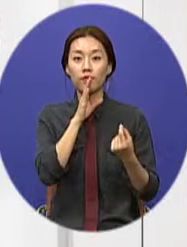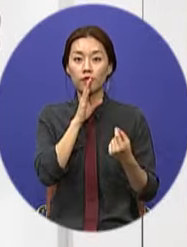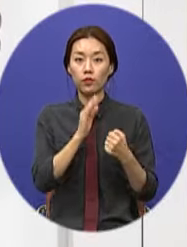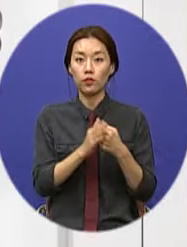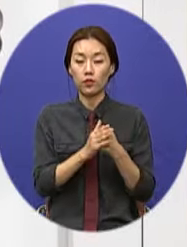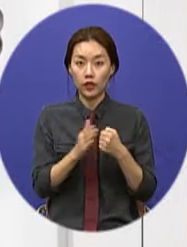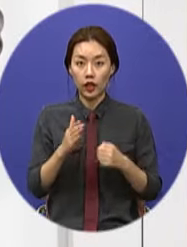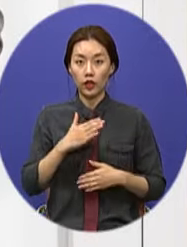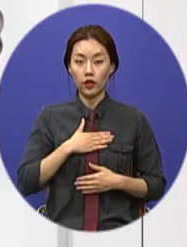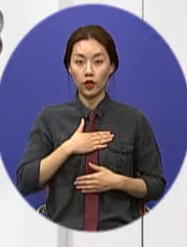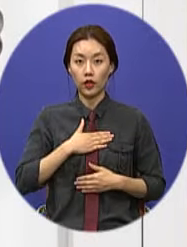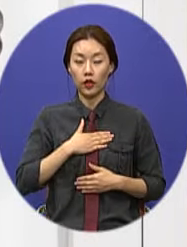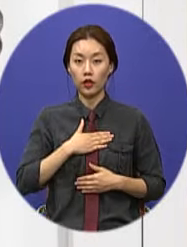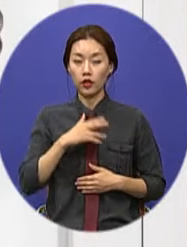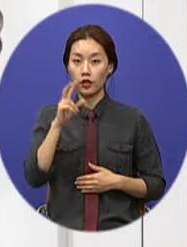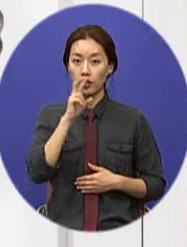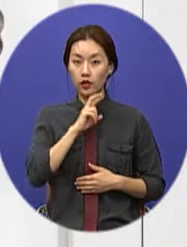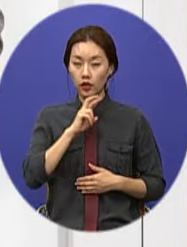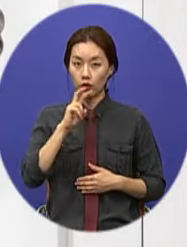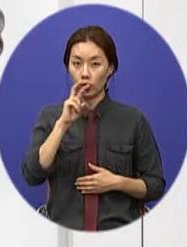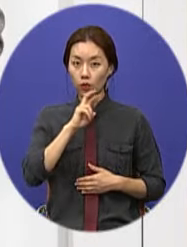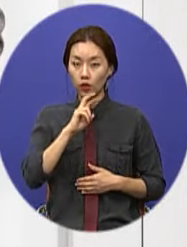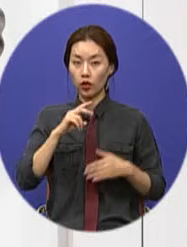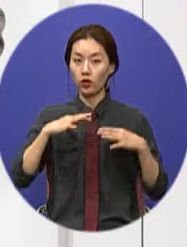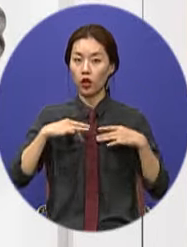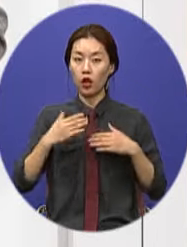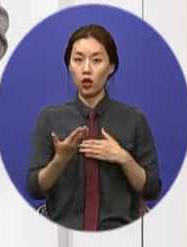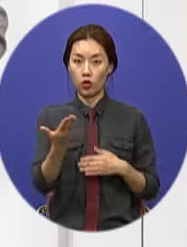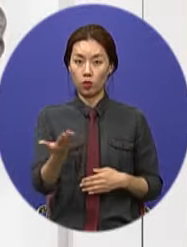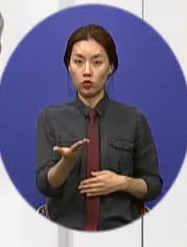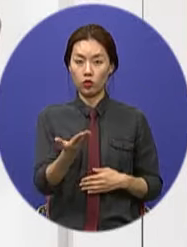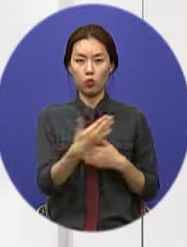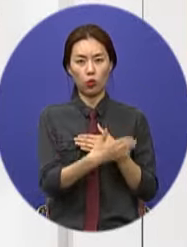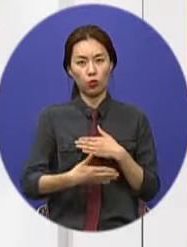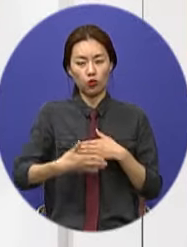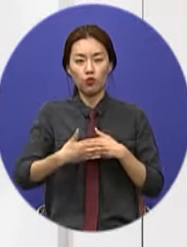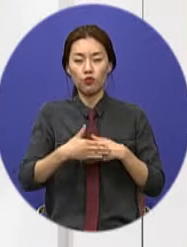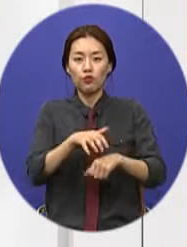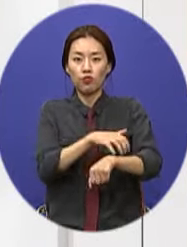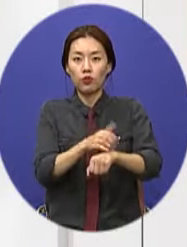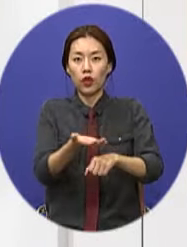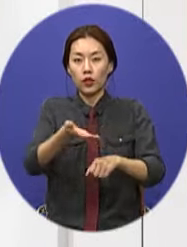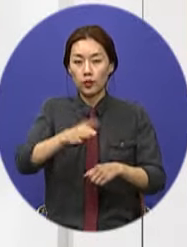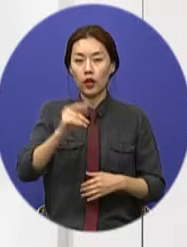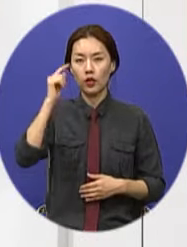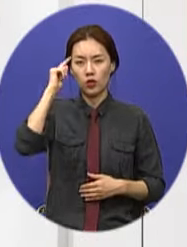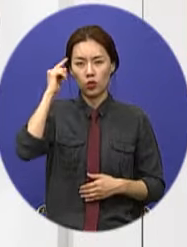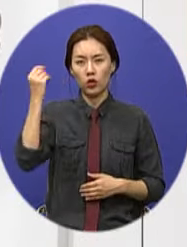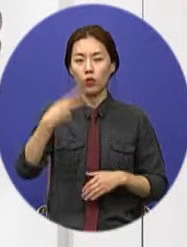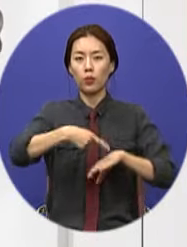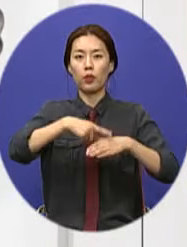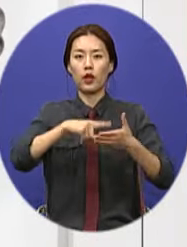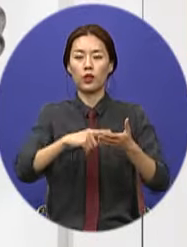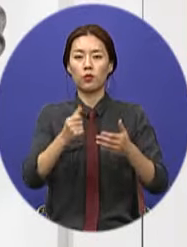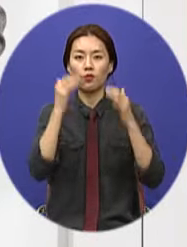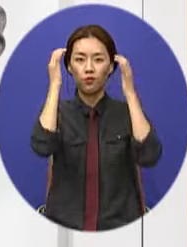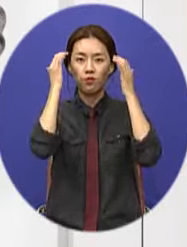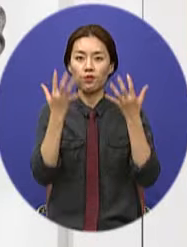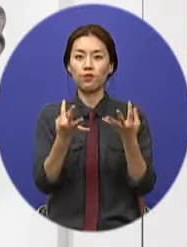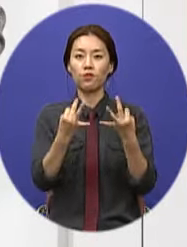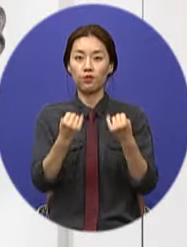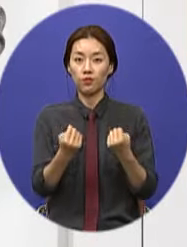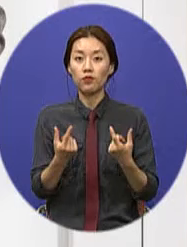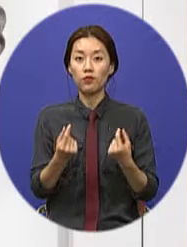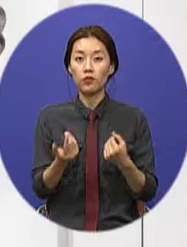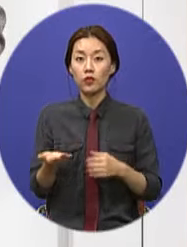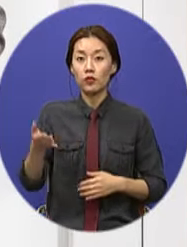저희 프로가 어머님이 이렇게 정말 몸도 힘들지만, 정신적으로 마음으로 얼마나 힘드시겠습니까?